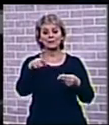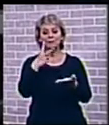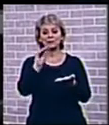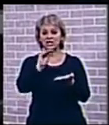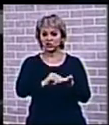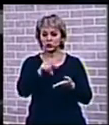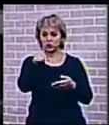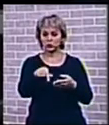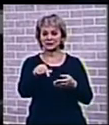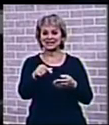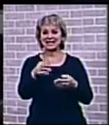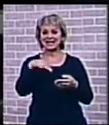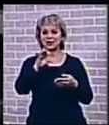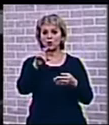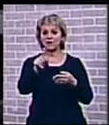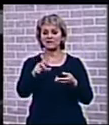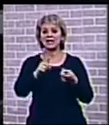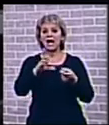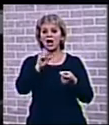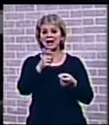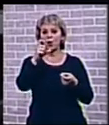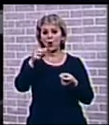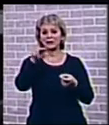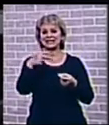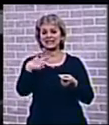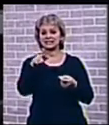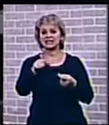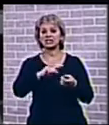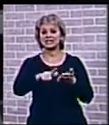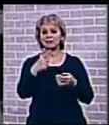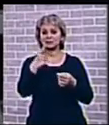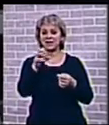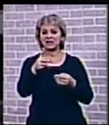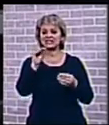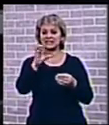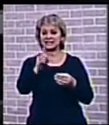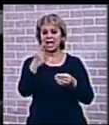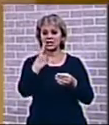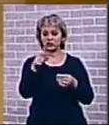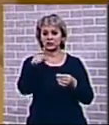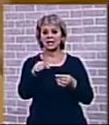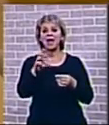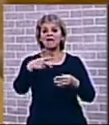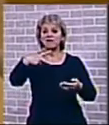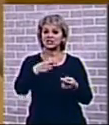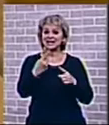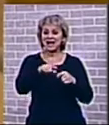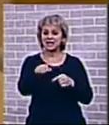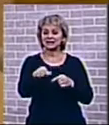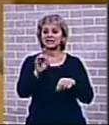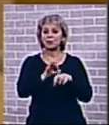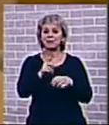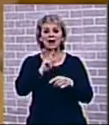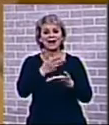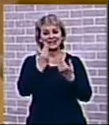регистрируются энтеровирусы ЭХ-30 и энтеровирус 71-го типа С1. Вакцины от этих энтеровирусов